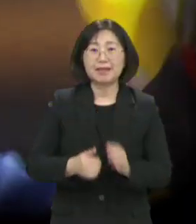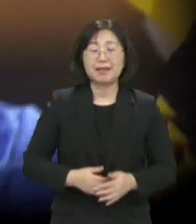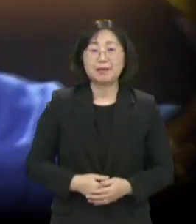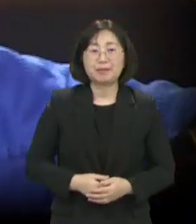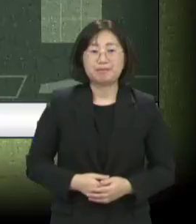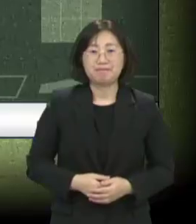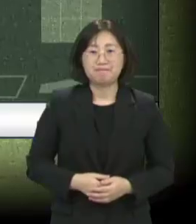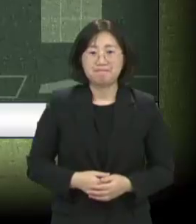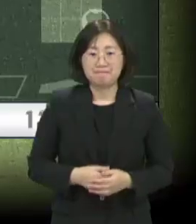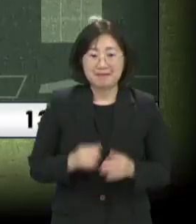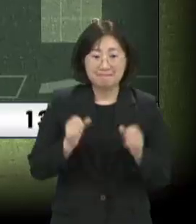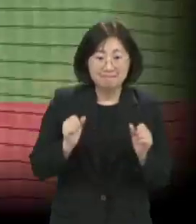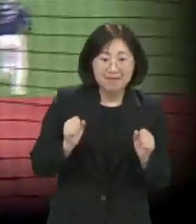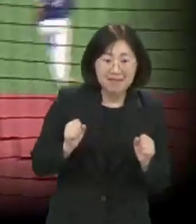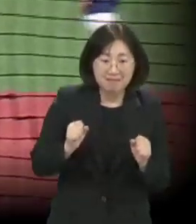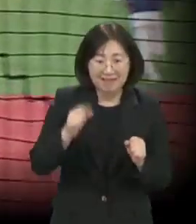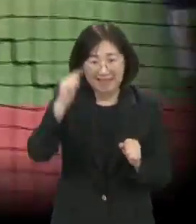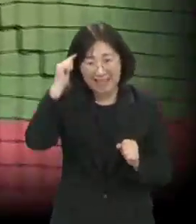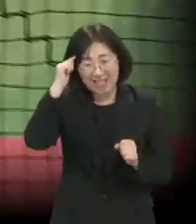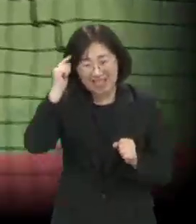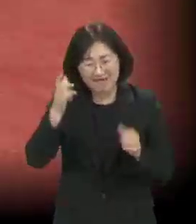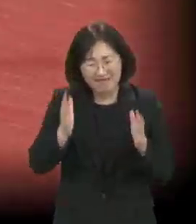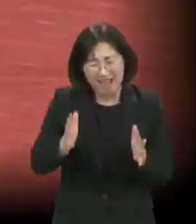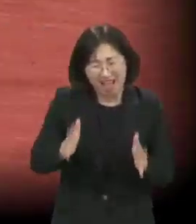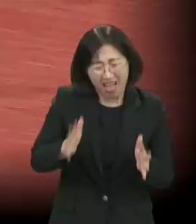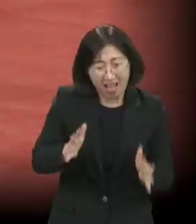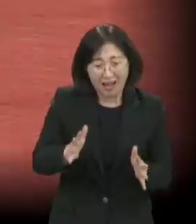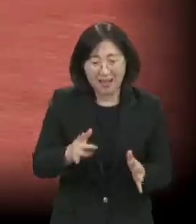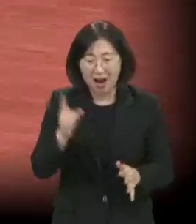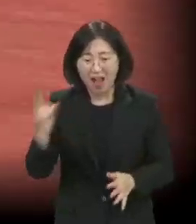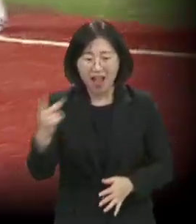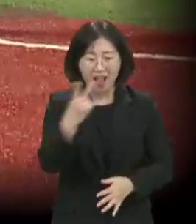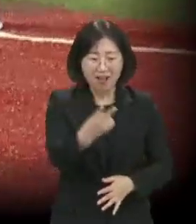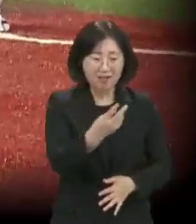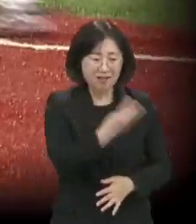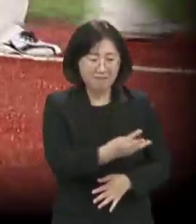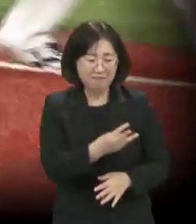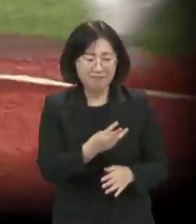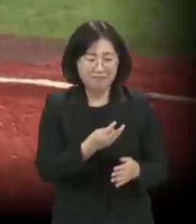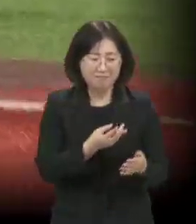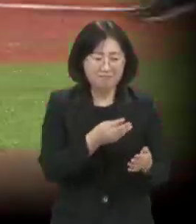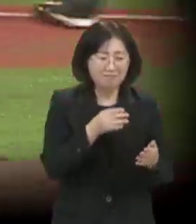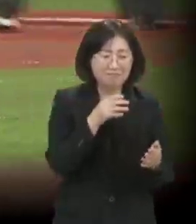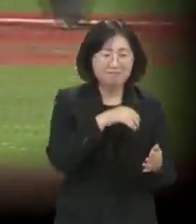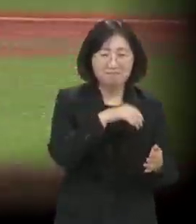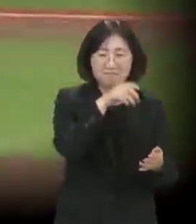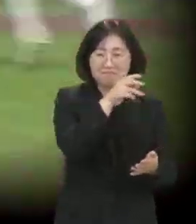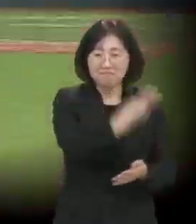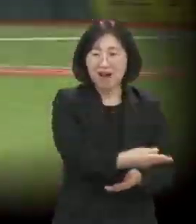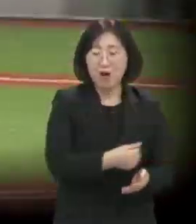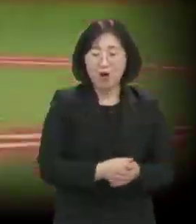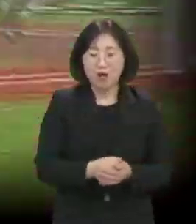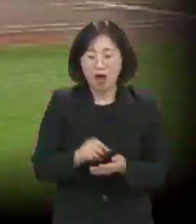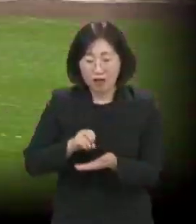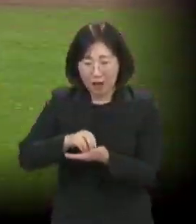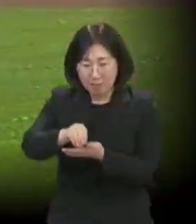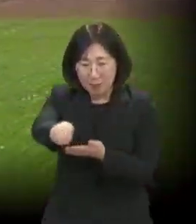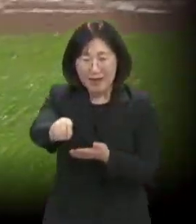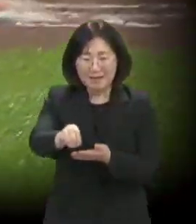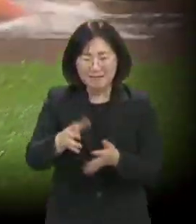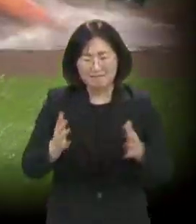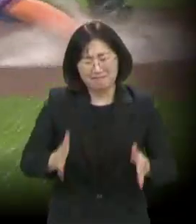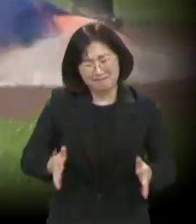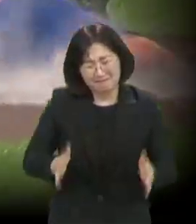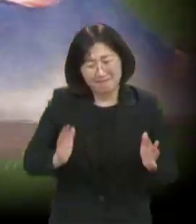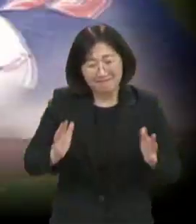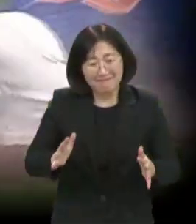이를 꽉 깨문 채 헬멧이 벗겨지도록 전력으로 달려 3루까지 미끄러져 들어가고 짧은 땅볼에도 몸을 아끼지 않는